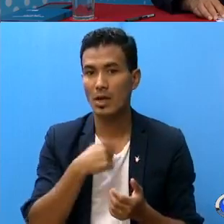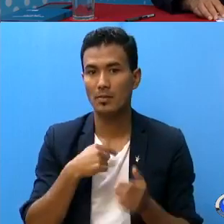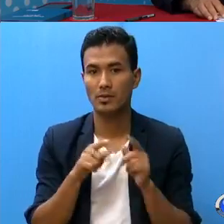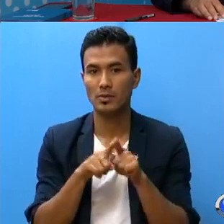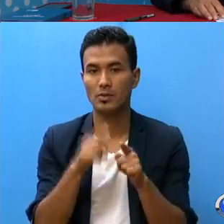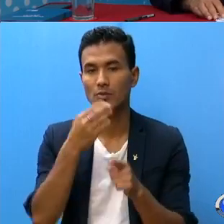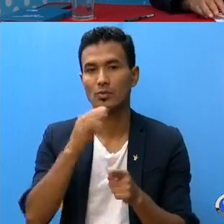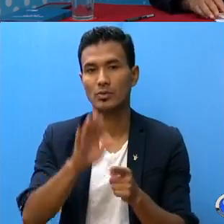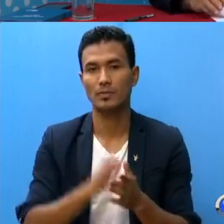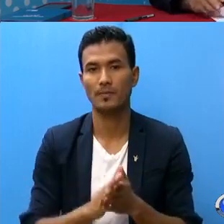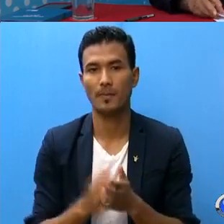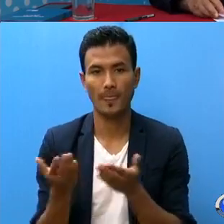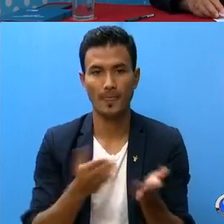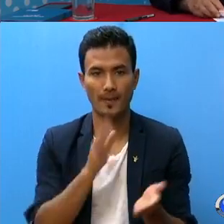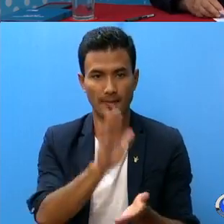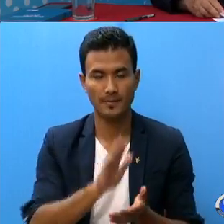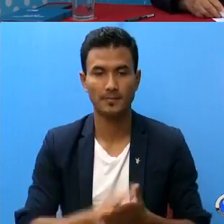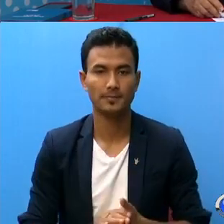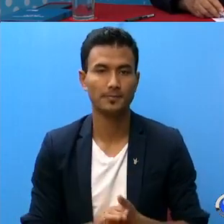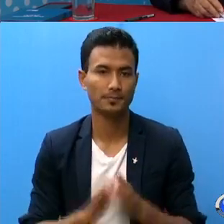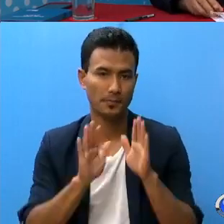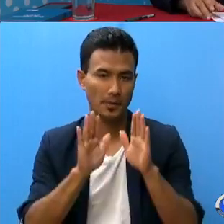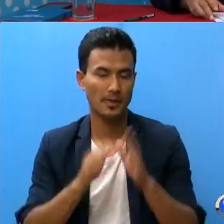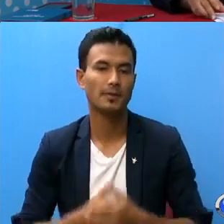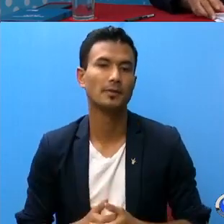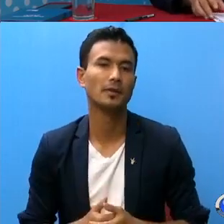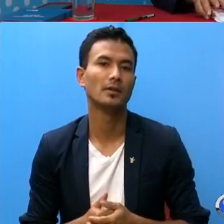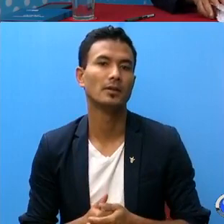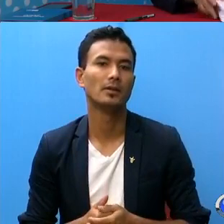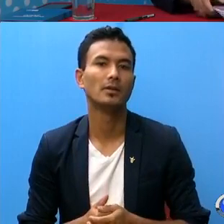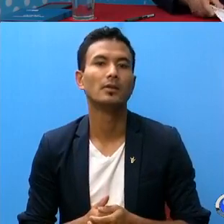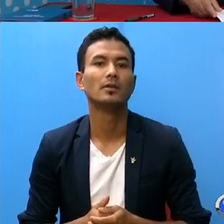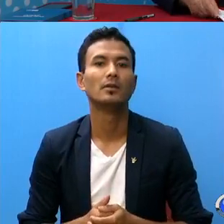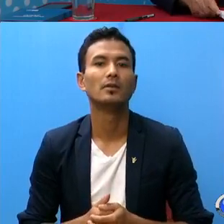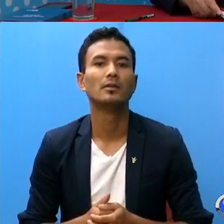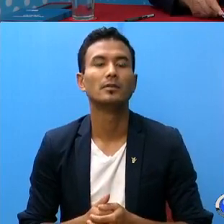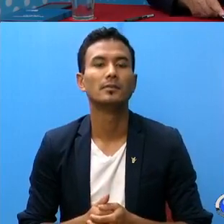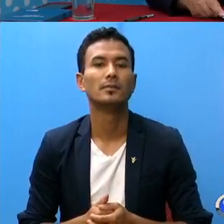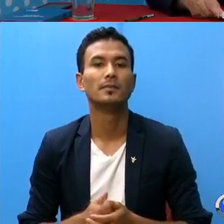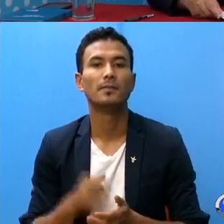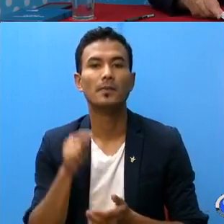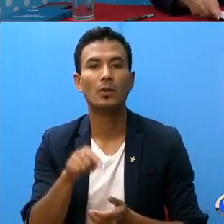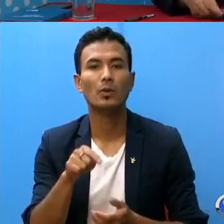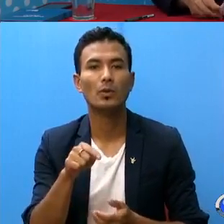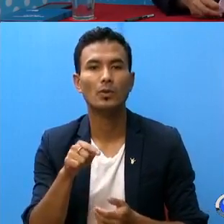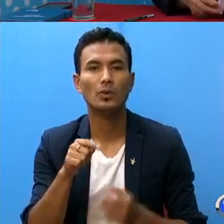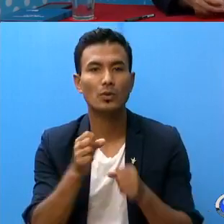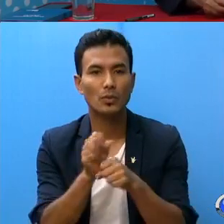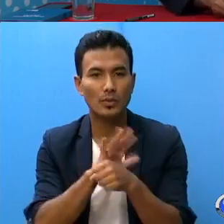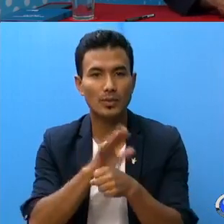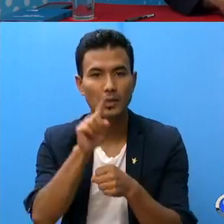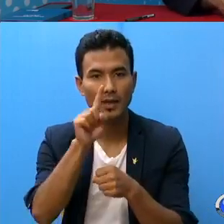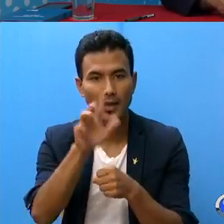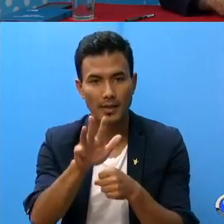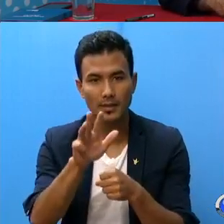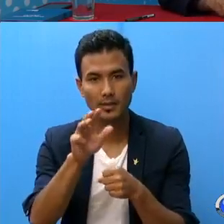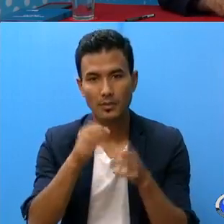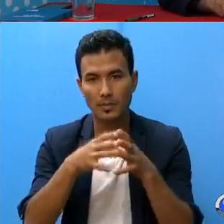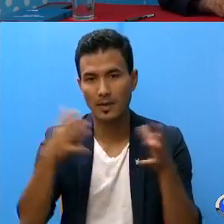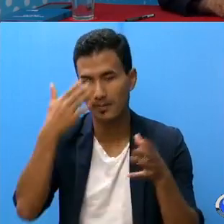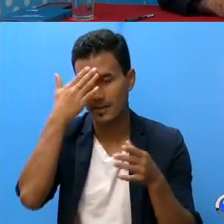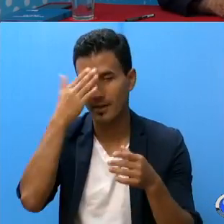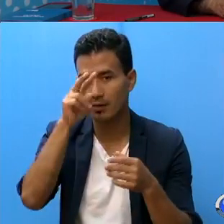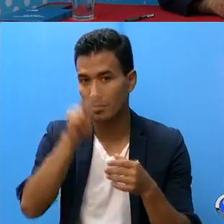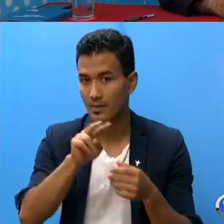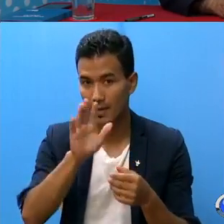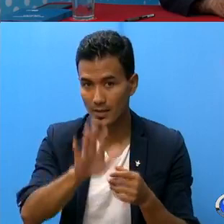अगाडियों नून चा स्वागत चाह रा यो कोबीड नाइन्टिन को महामारी